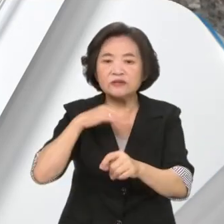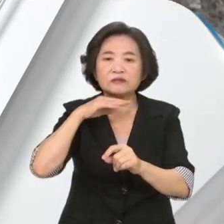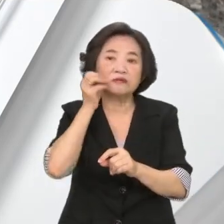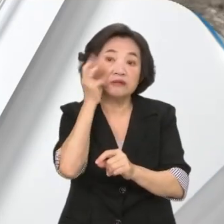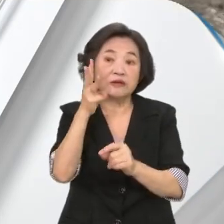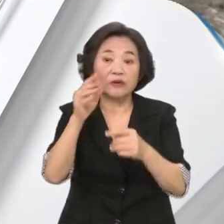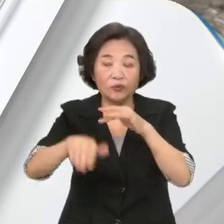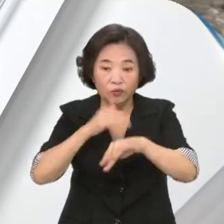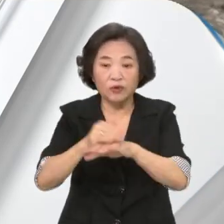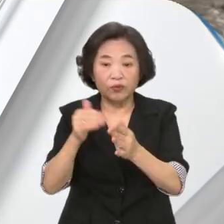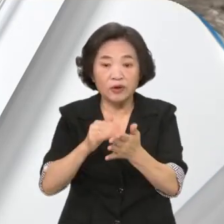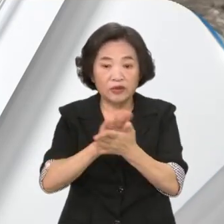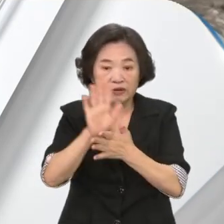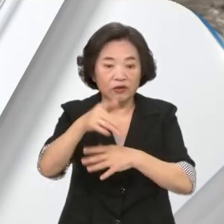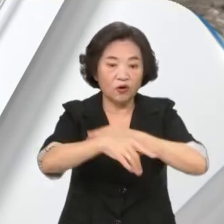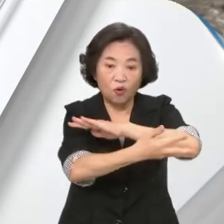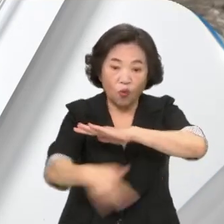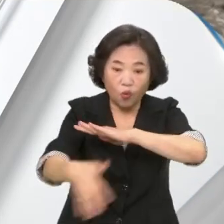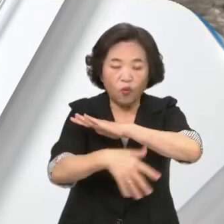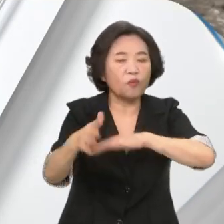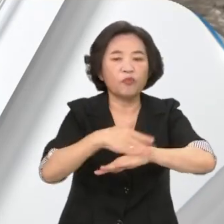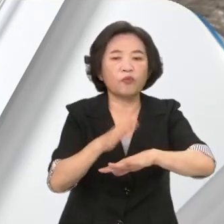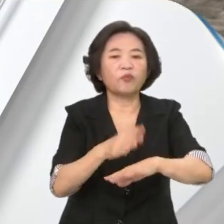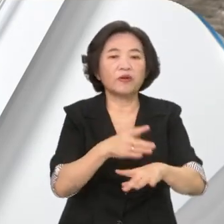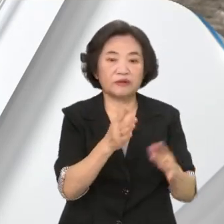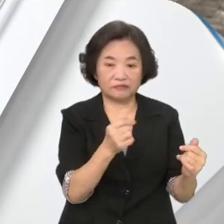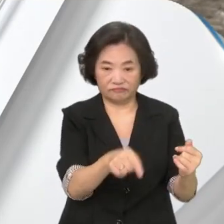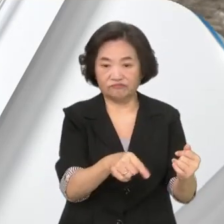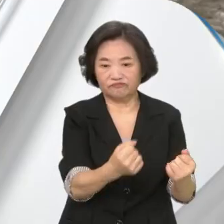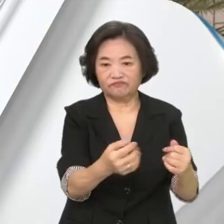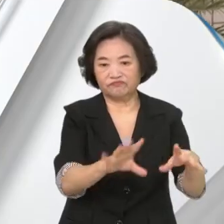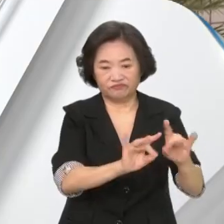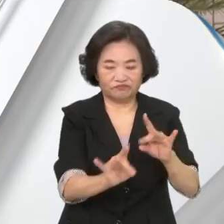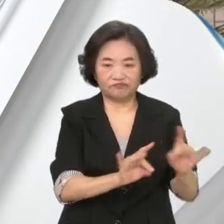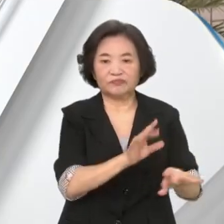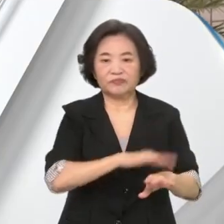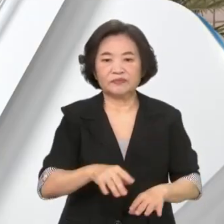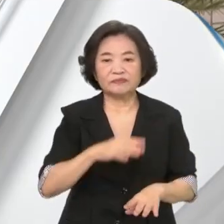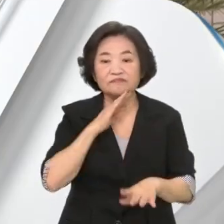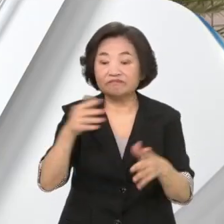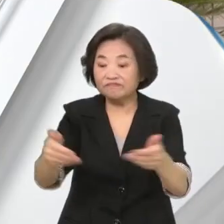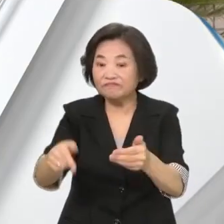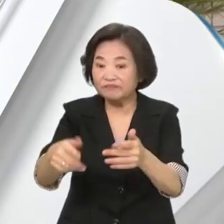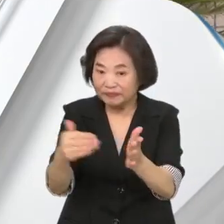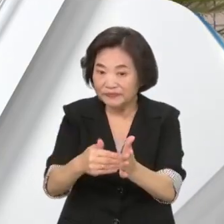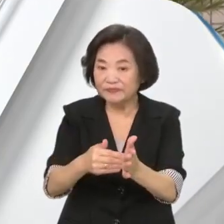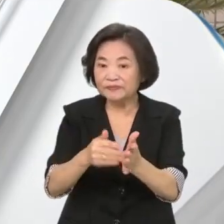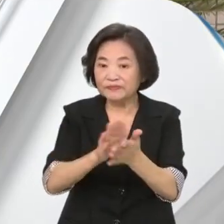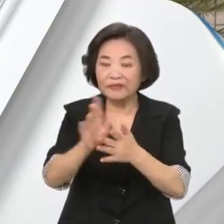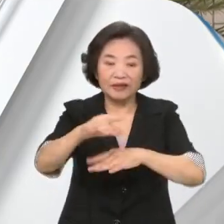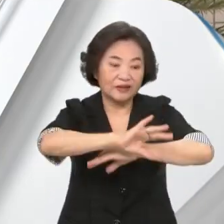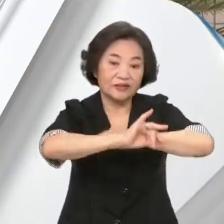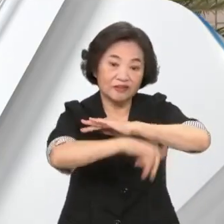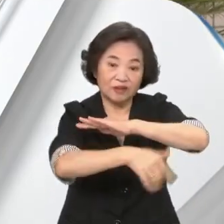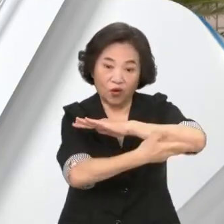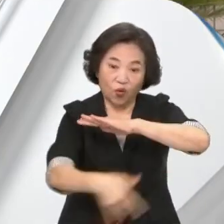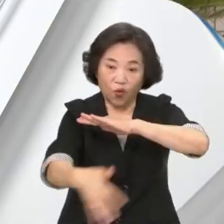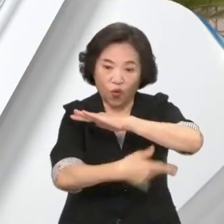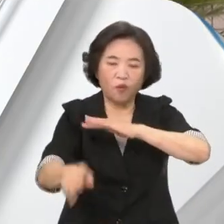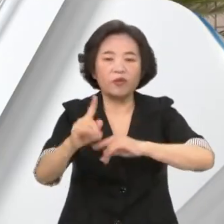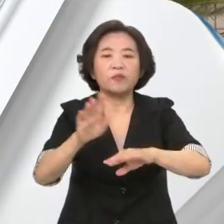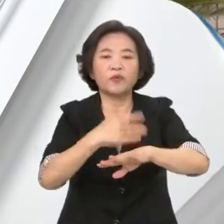完工过后，浮流水就唔会过流出来。 那我相信在这样工法结束以后，那这样的浮流不会再溢流，就会